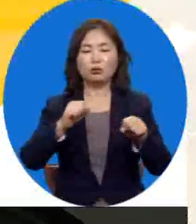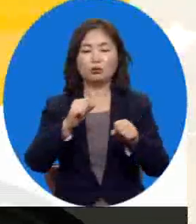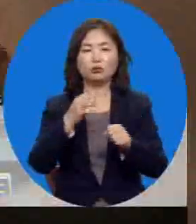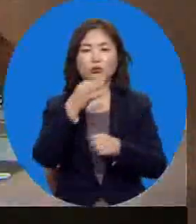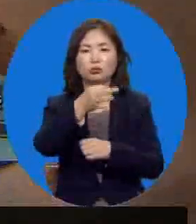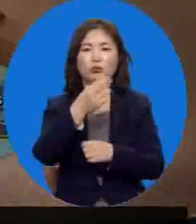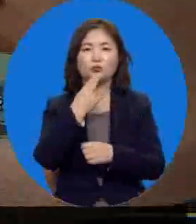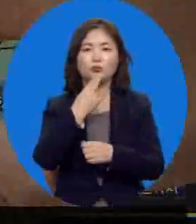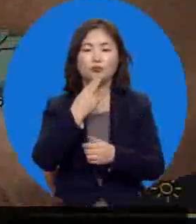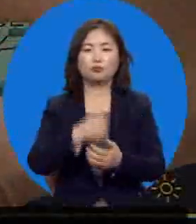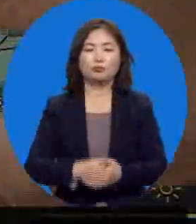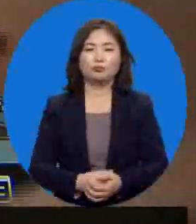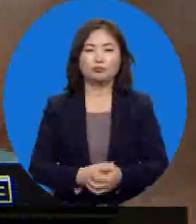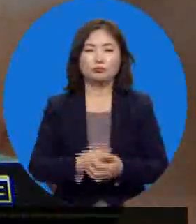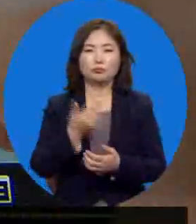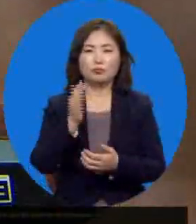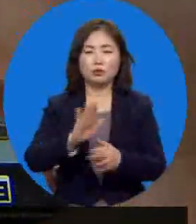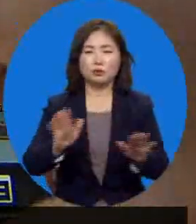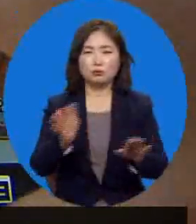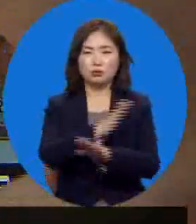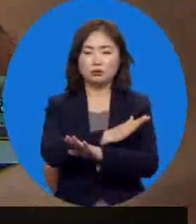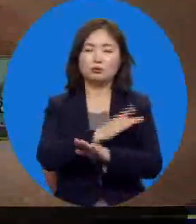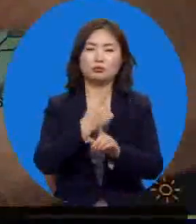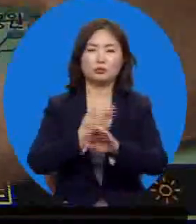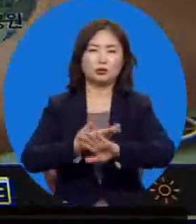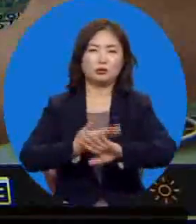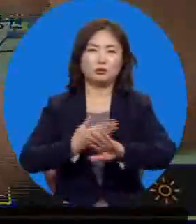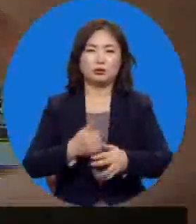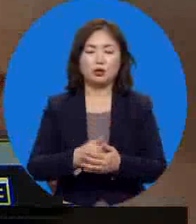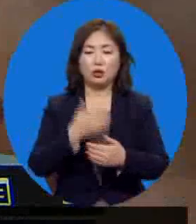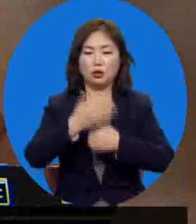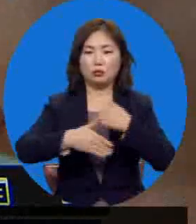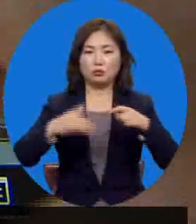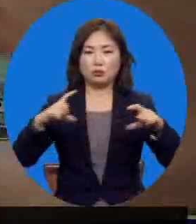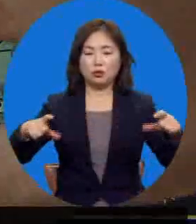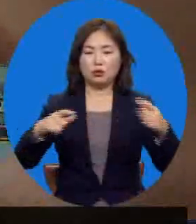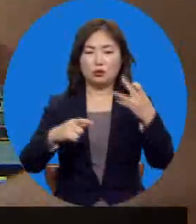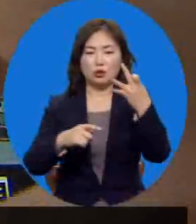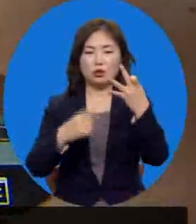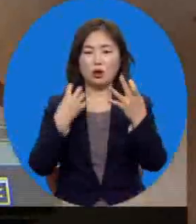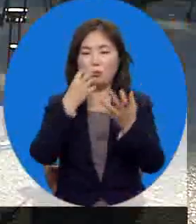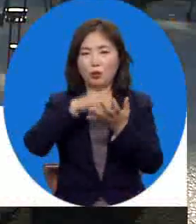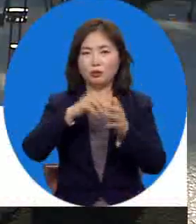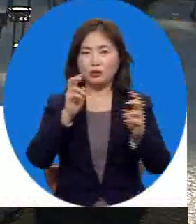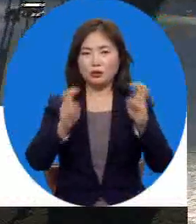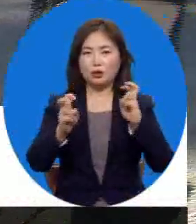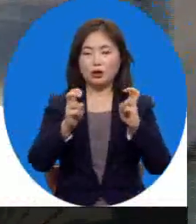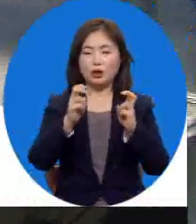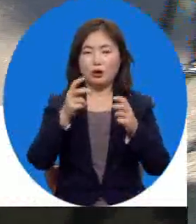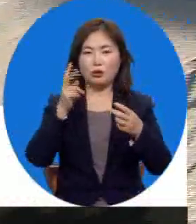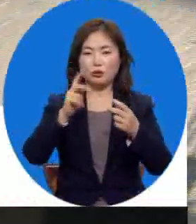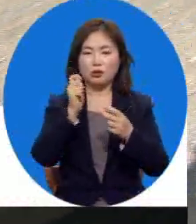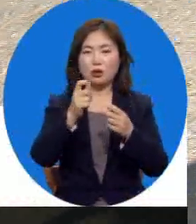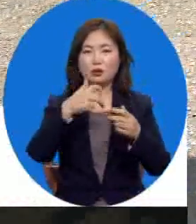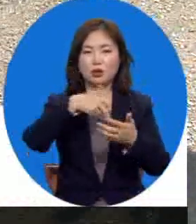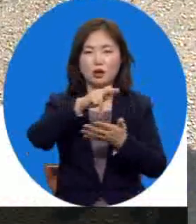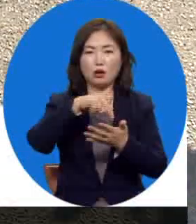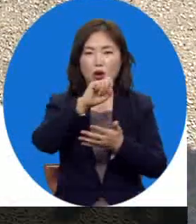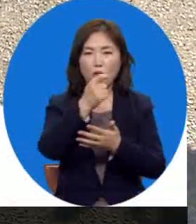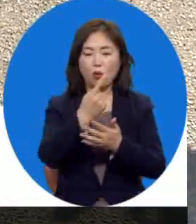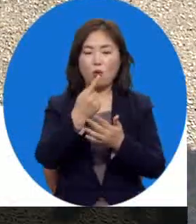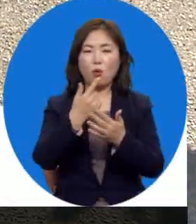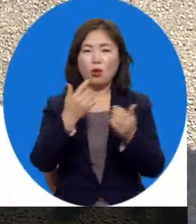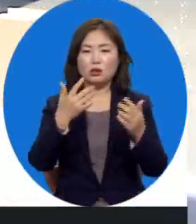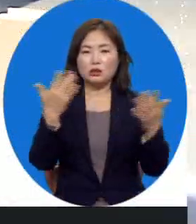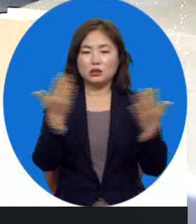않기 때문입니다. 하지만 이제부터는 다릅니다. 대구 지역 14개 법인 택시 회사가 카카오 회사와 운송 가맹